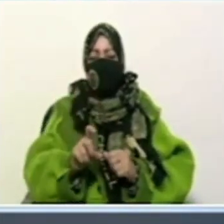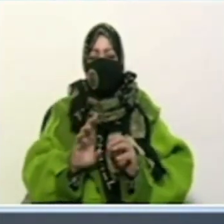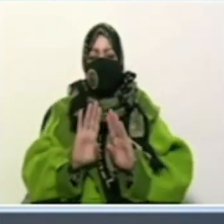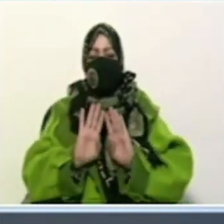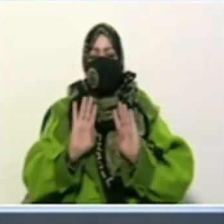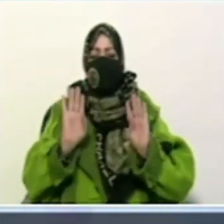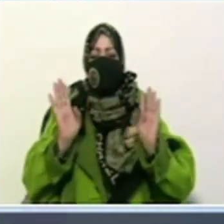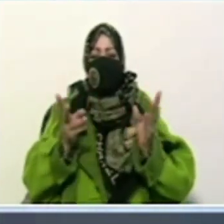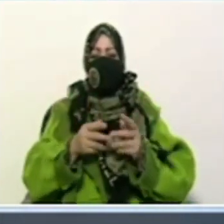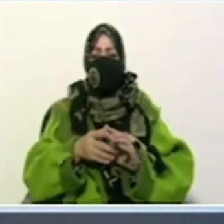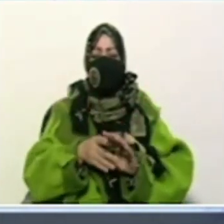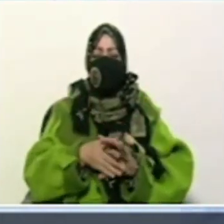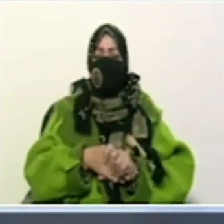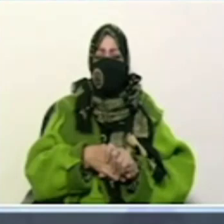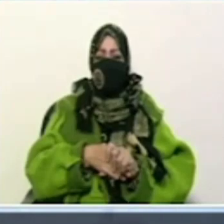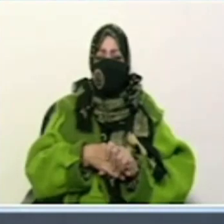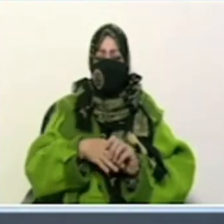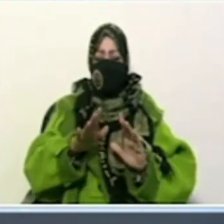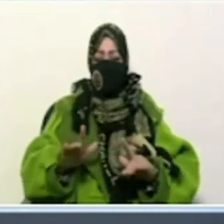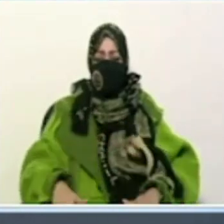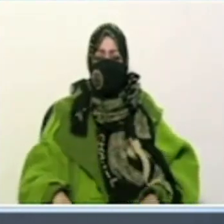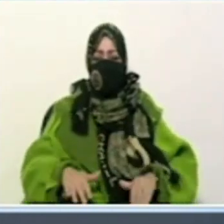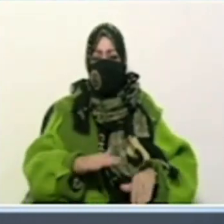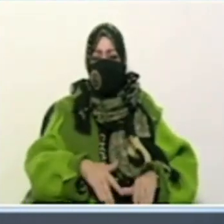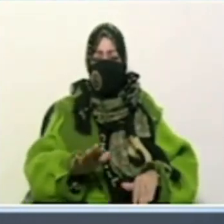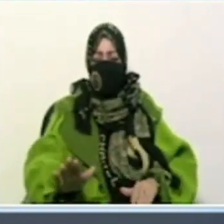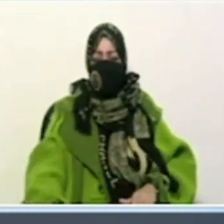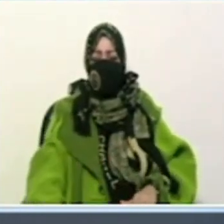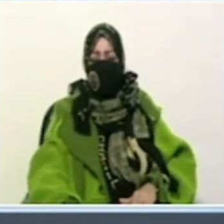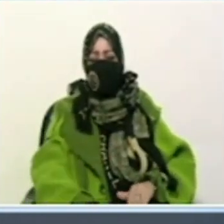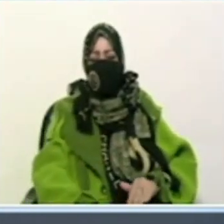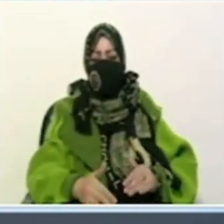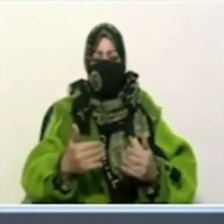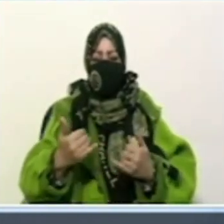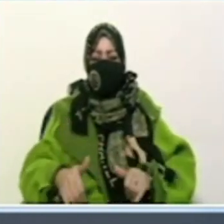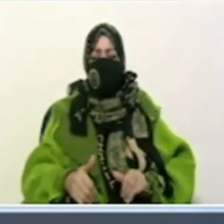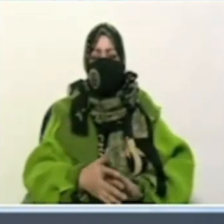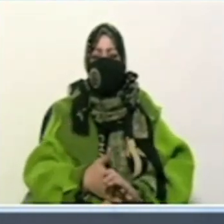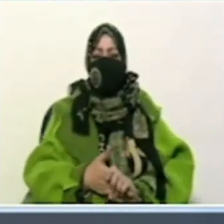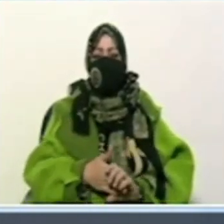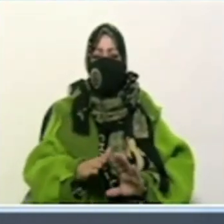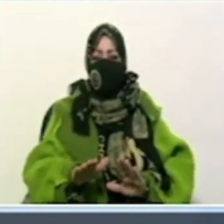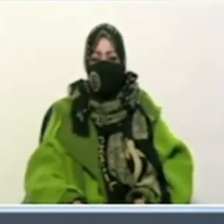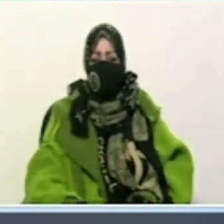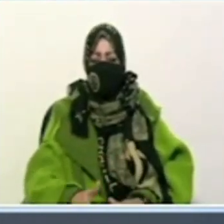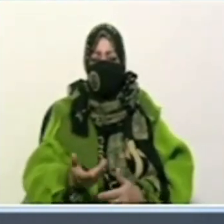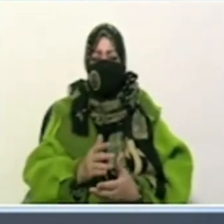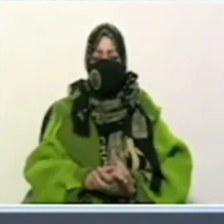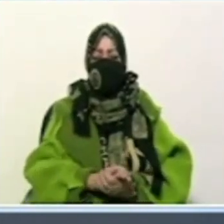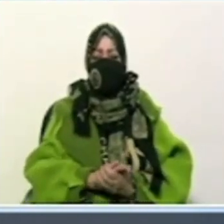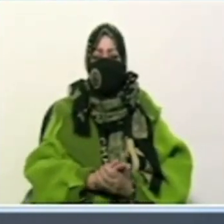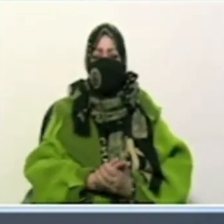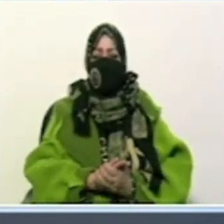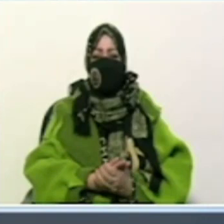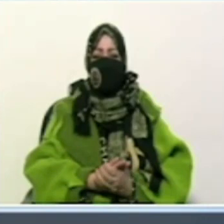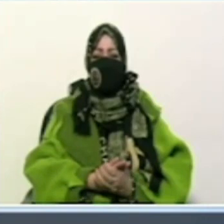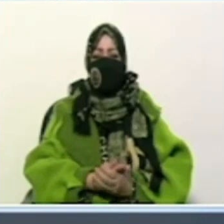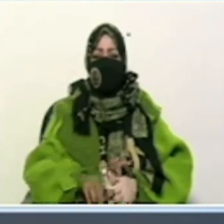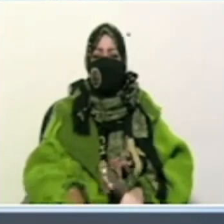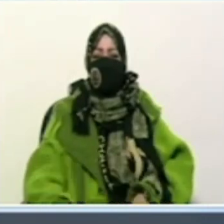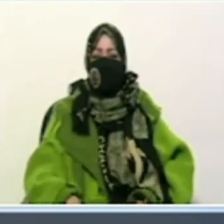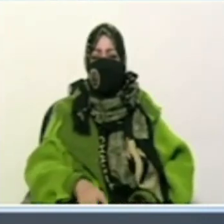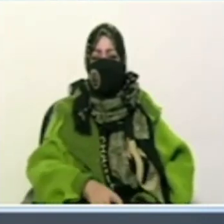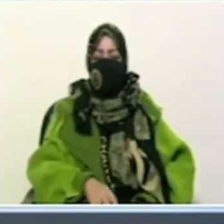على يعني يرفع يديه ويجثو جثوا على على على الركبتين